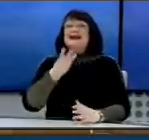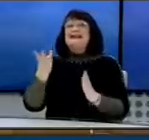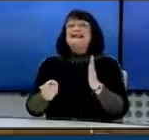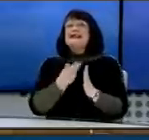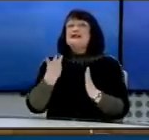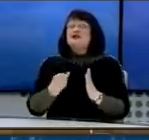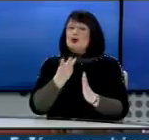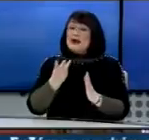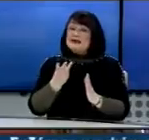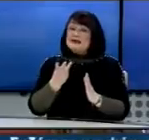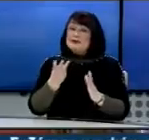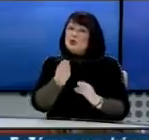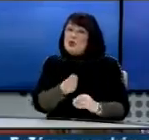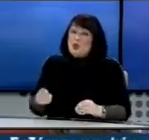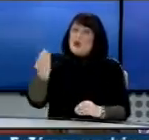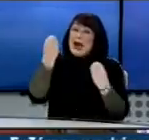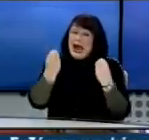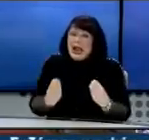της Ευρώπης.